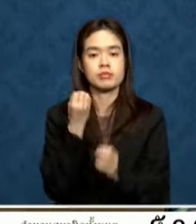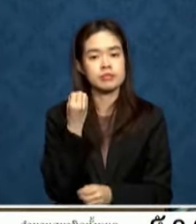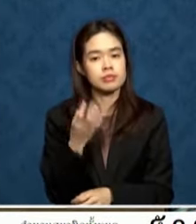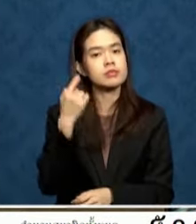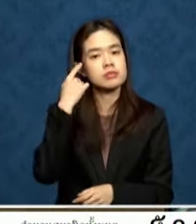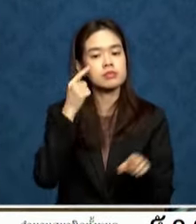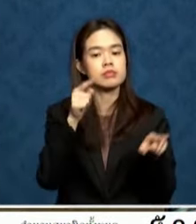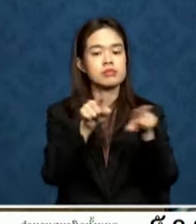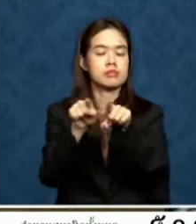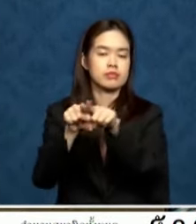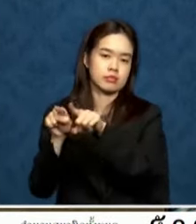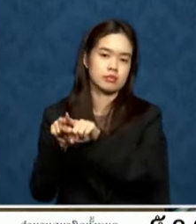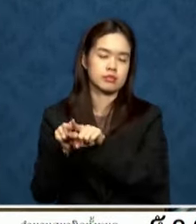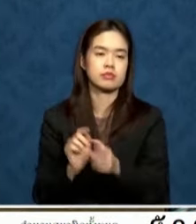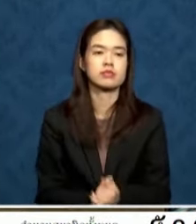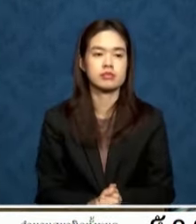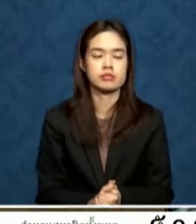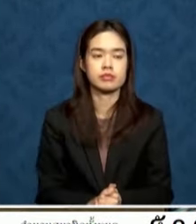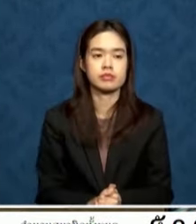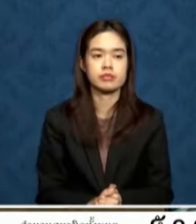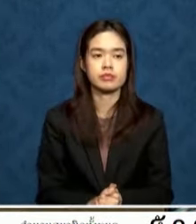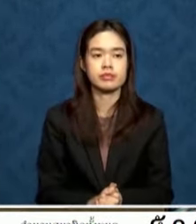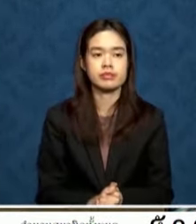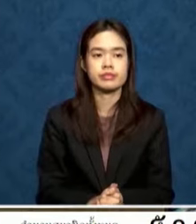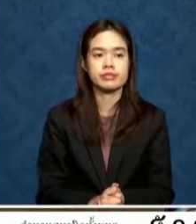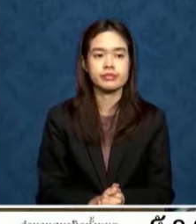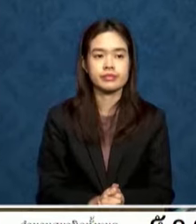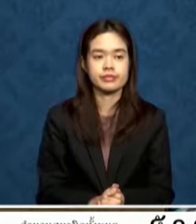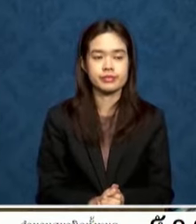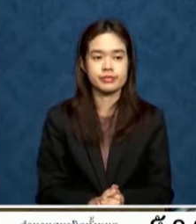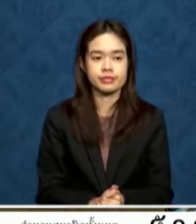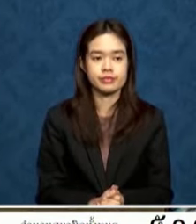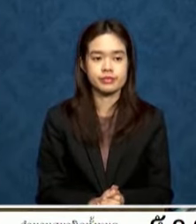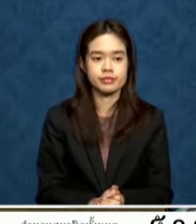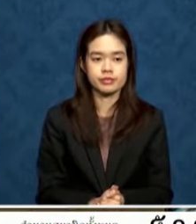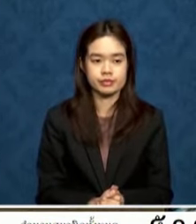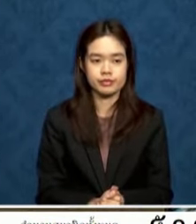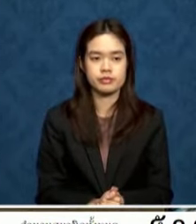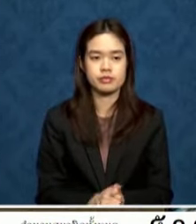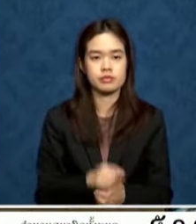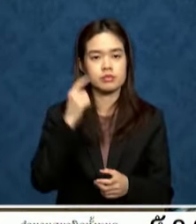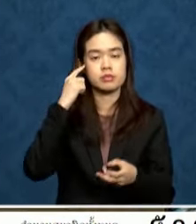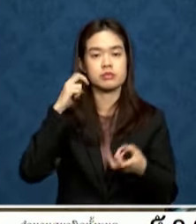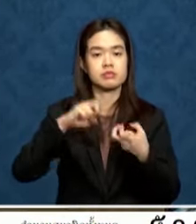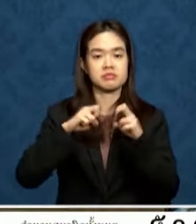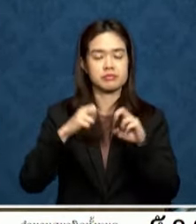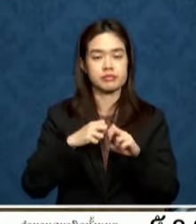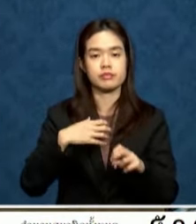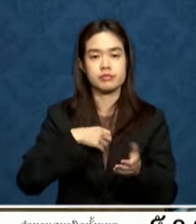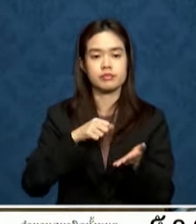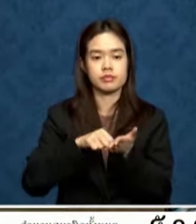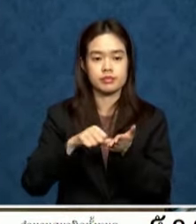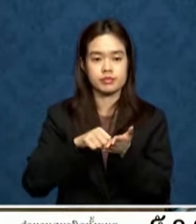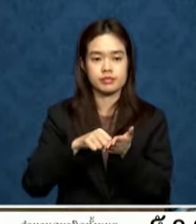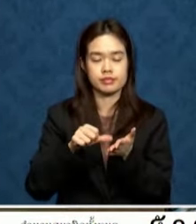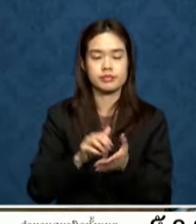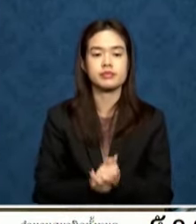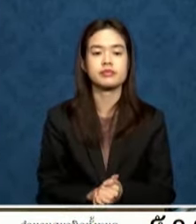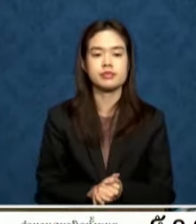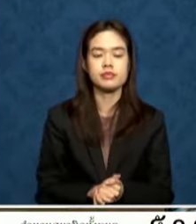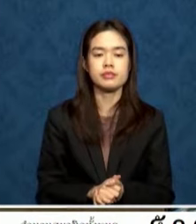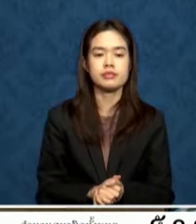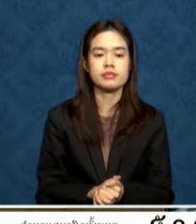งกันเป็นส่วนใหญ่ว่าเรื่องนี้เป็นปัญหาและต้องแก้ไขแต่ว่